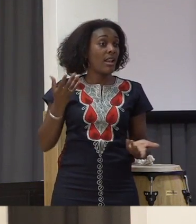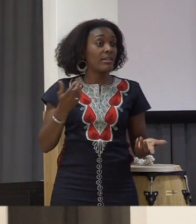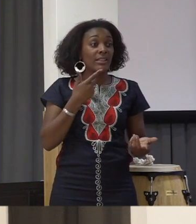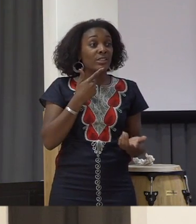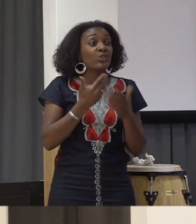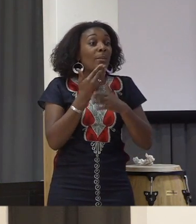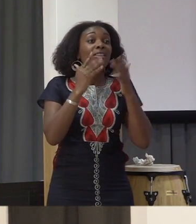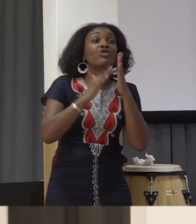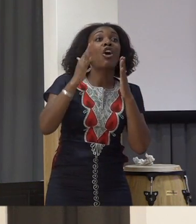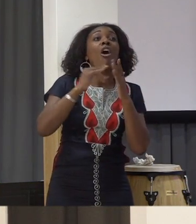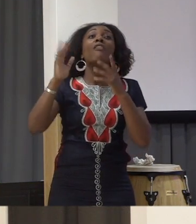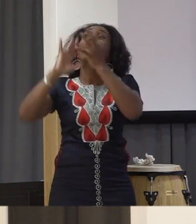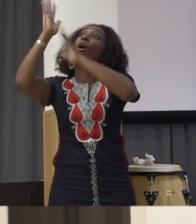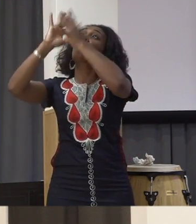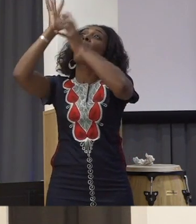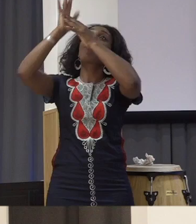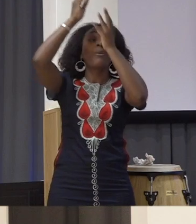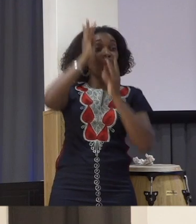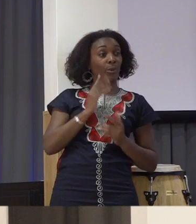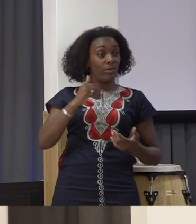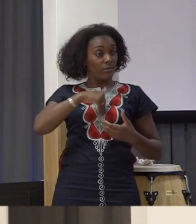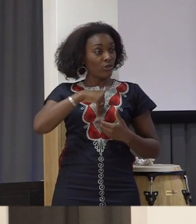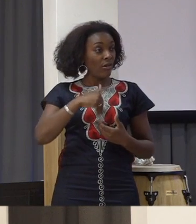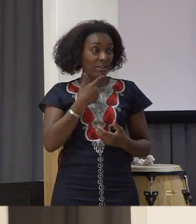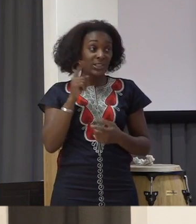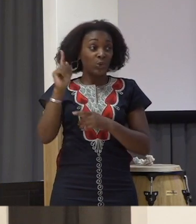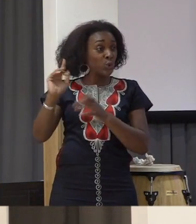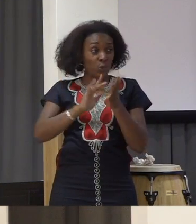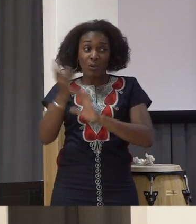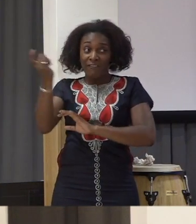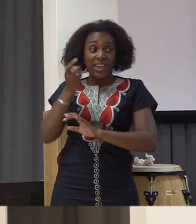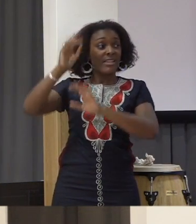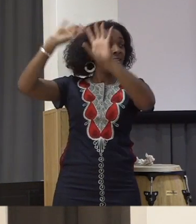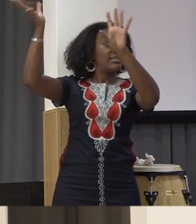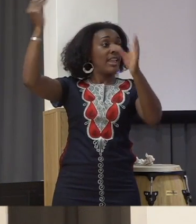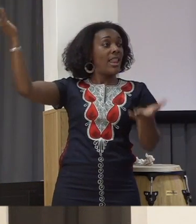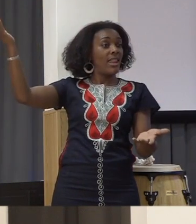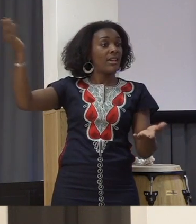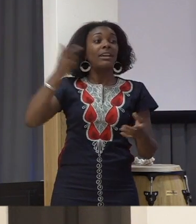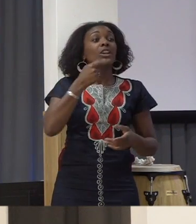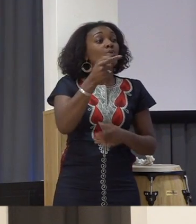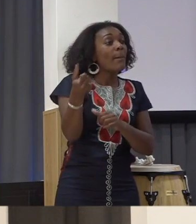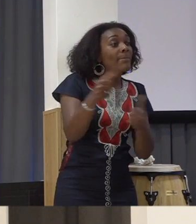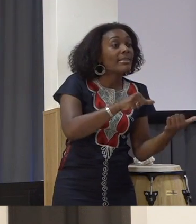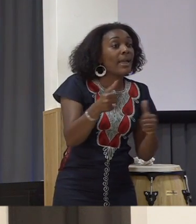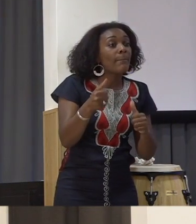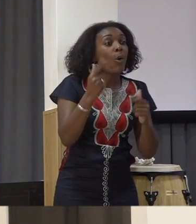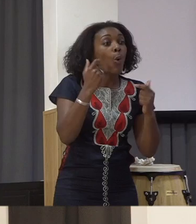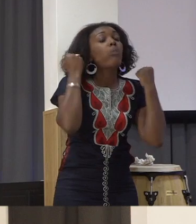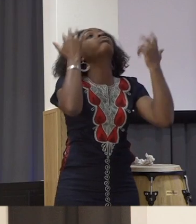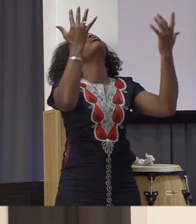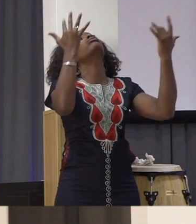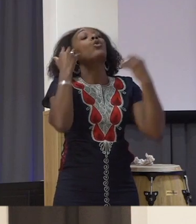Seigneur. C'est ça. Et lorsque le Saint-Esprit vient en toi, lorsque tu passes par les eaux du baptême, ou lorsque tu es baptisé dans le Saint-Esprit, quand le Saint-Esprit